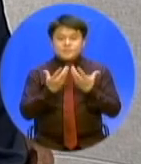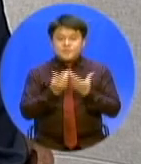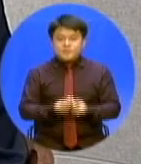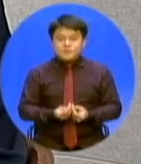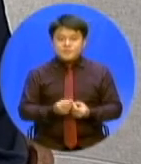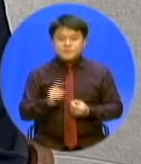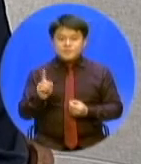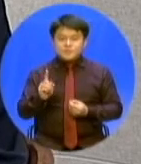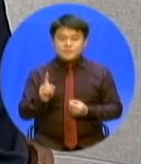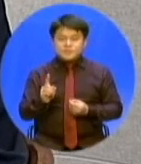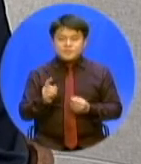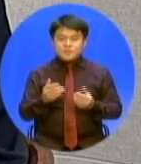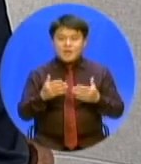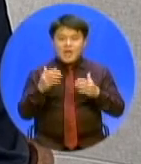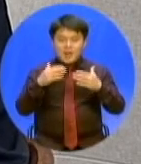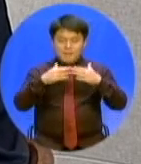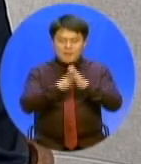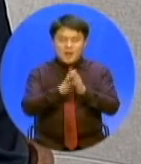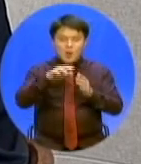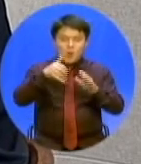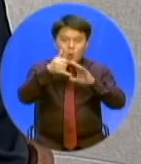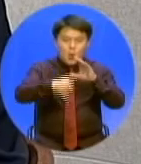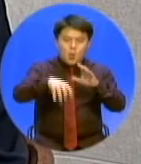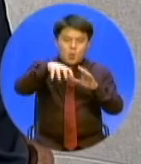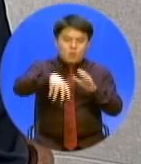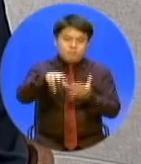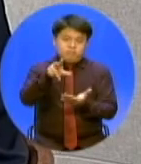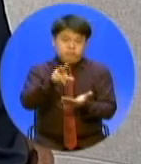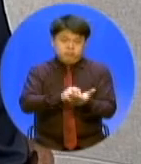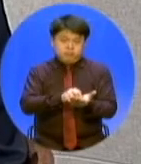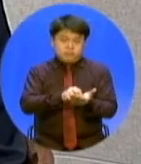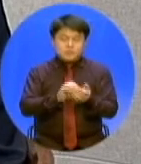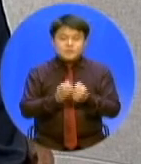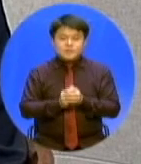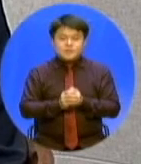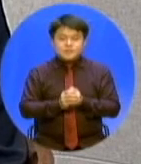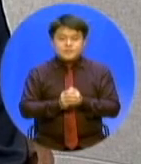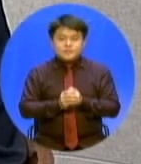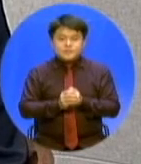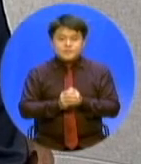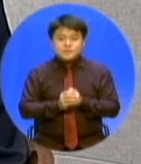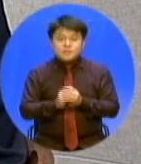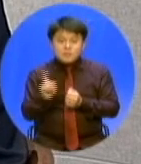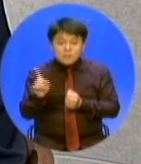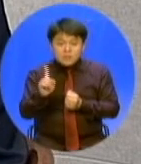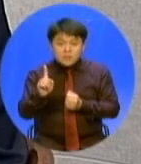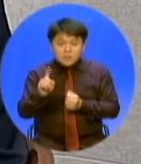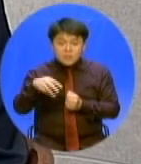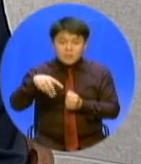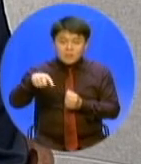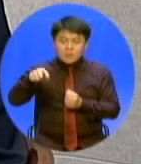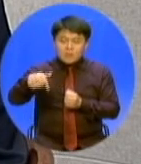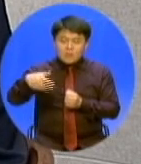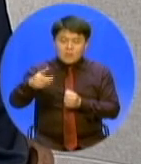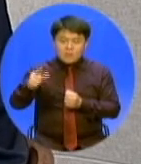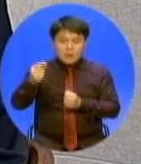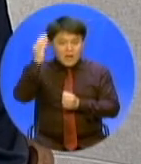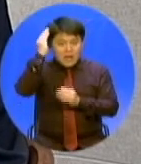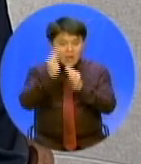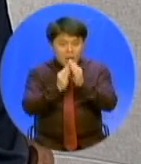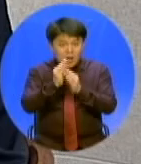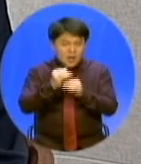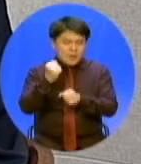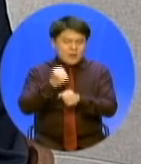아마 폐광 지역의 문제랬었는데 네. 폐광 지역이 석탄 산업 합리화로